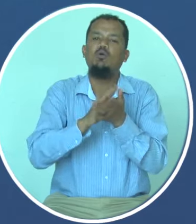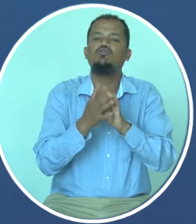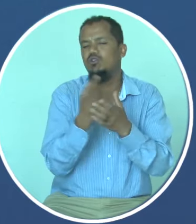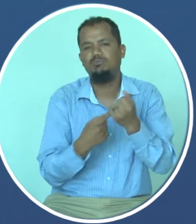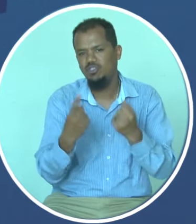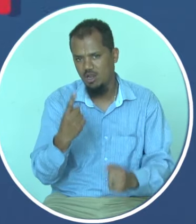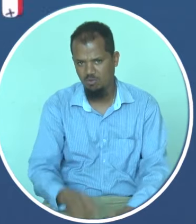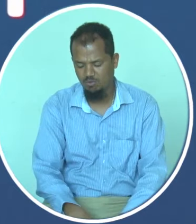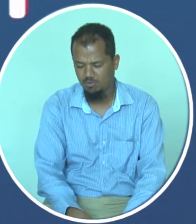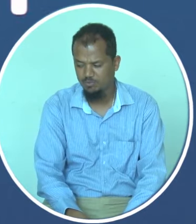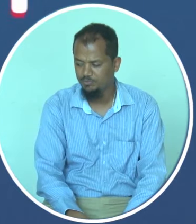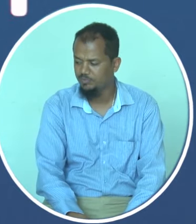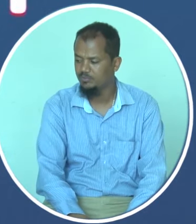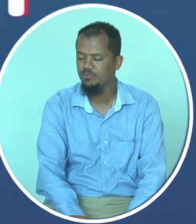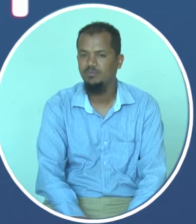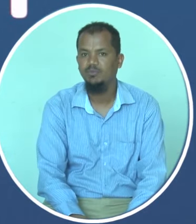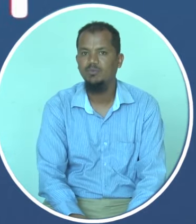ነው